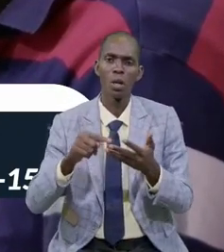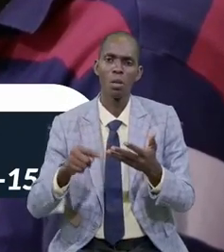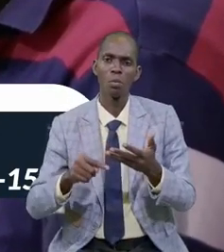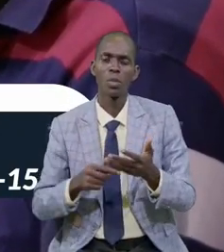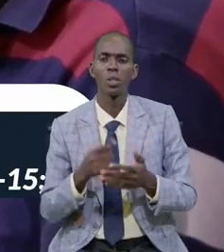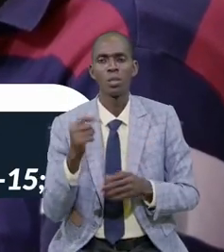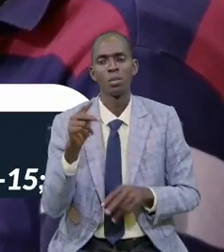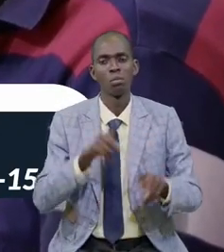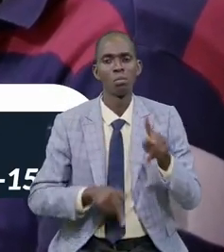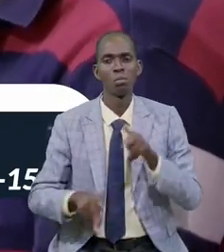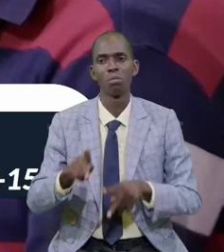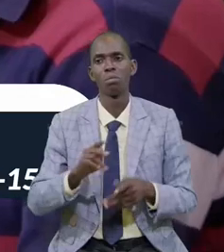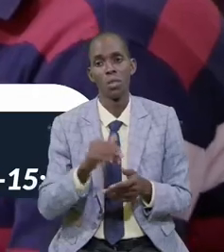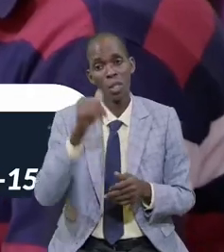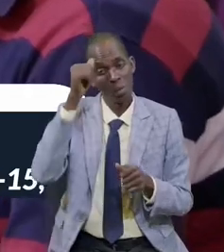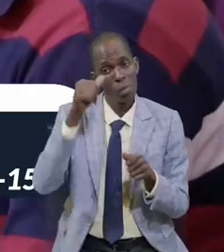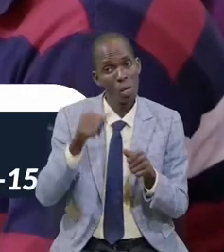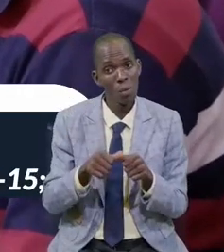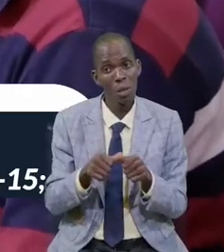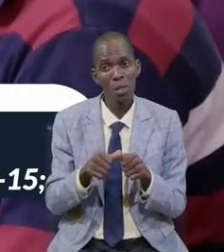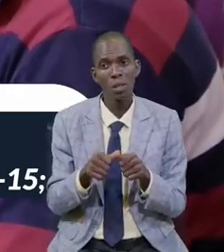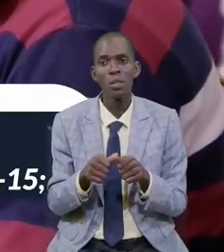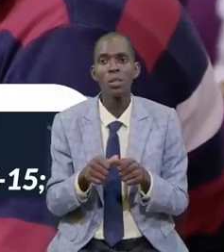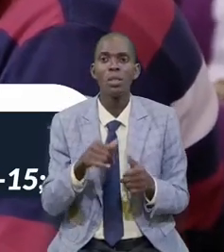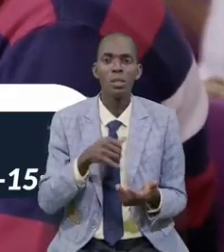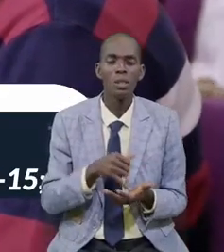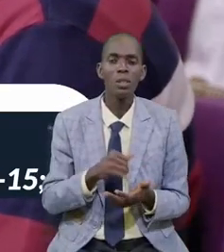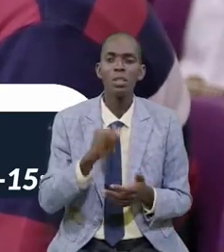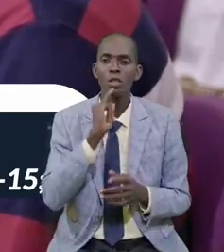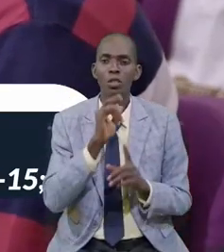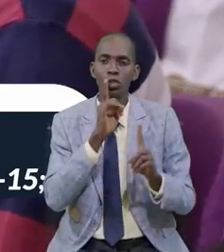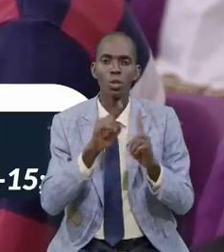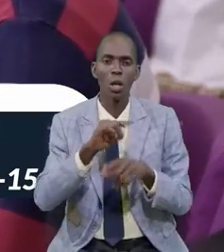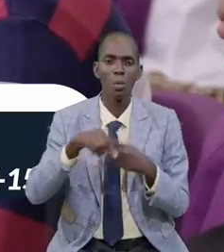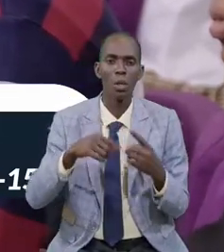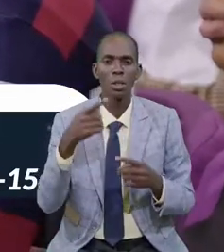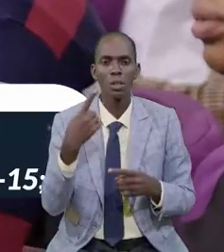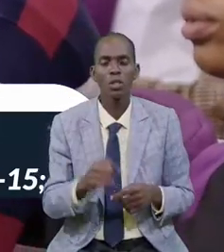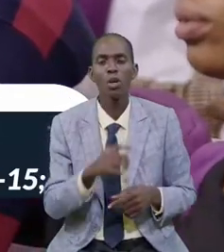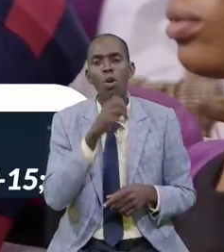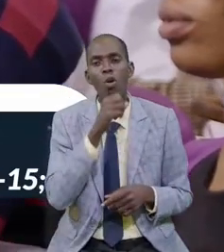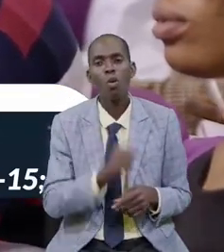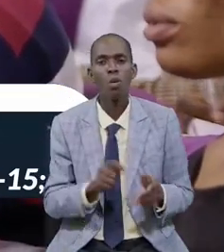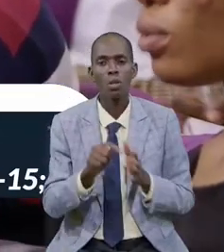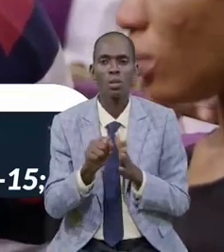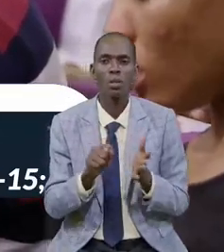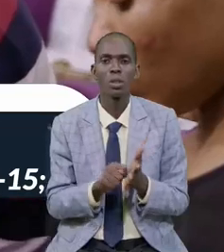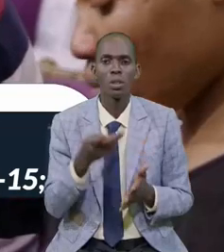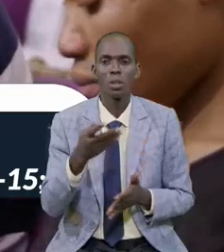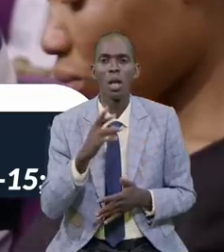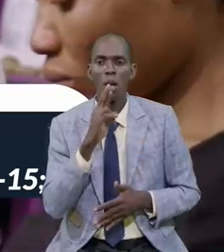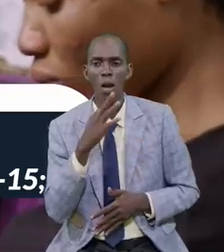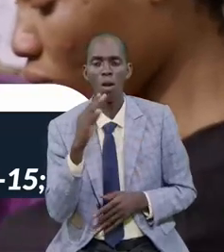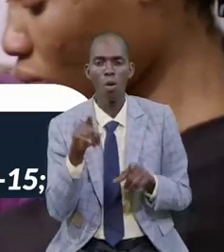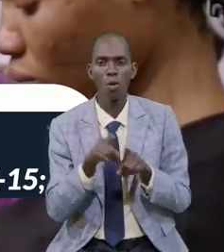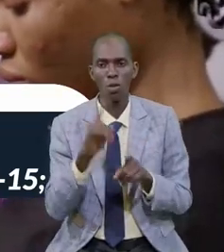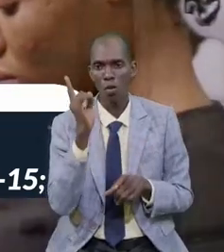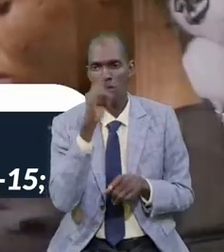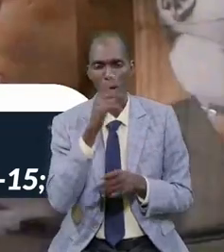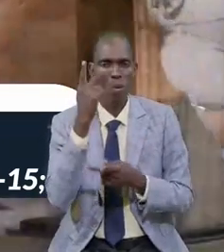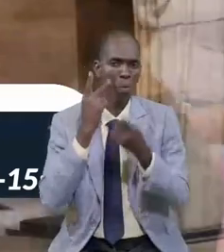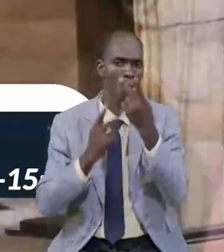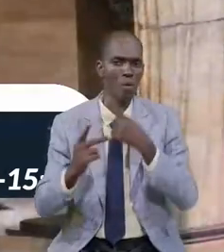prophètes. Rappelez-vous, alors c'est le Nouveau Testament, qu'il y a eu parmi le peuple